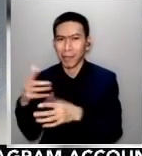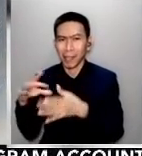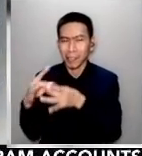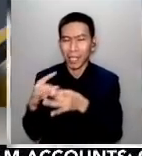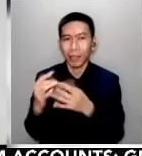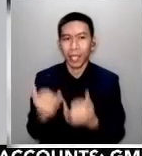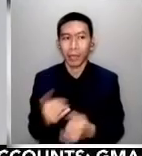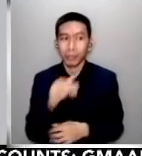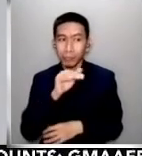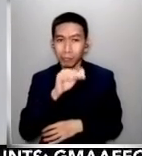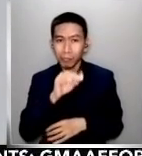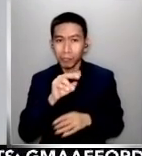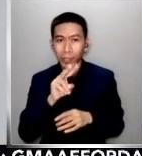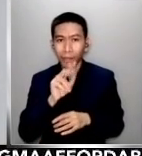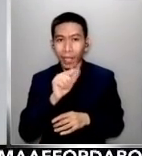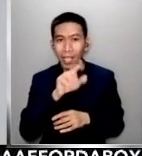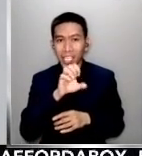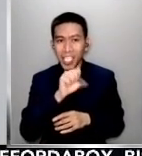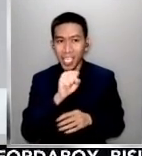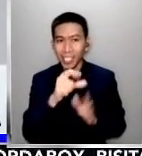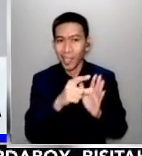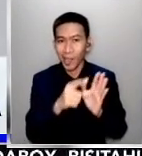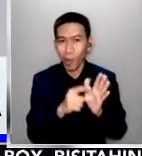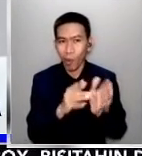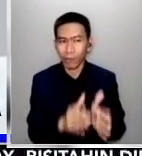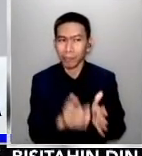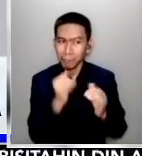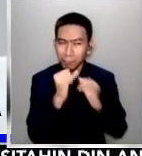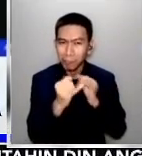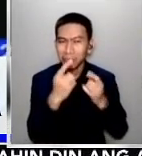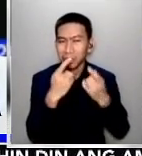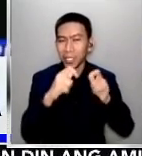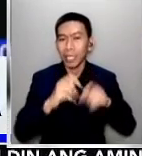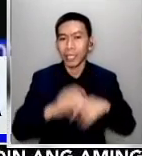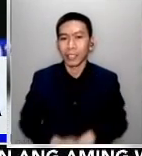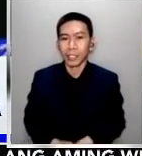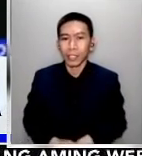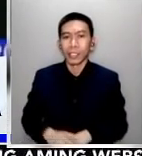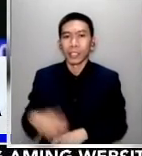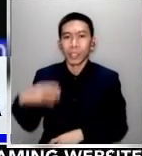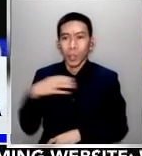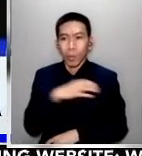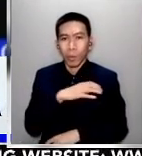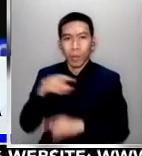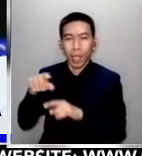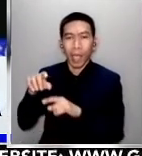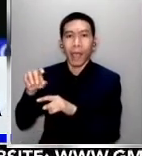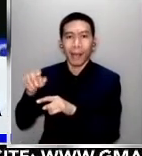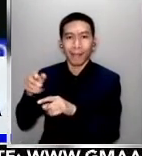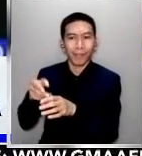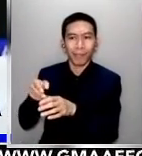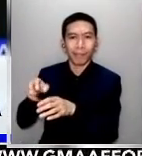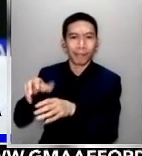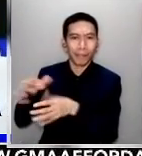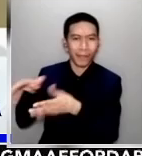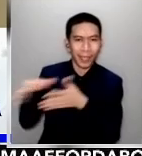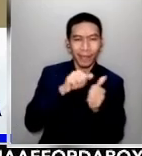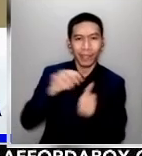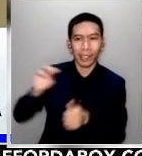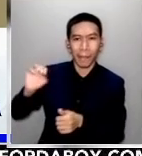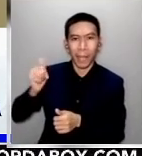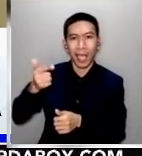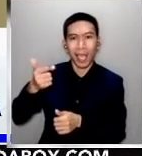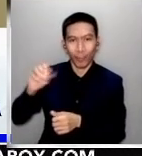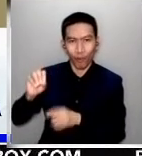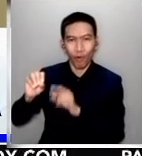Richie Valias. Umalis naman na sa kustodiya ng Kamara si Krizle Mago, ang opisyal ng Pharmally, na umamin sa Senado na pinalitan nila ang